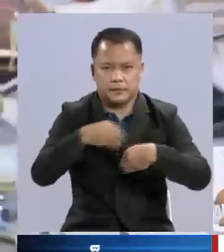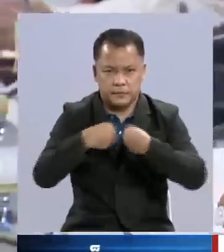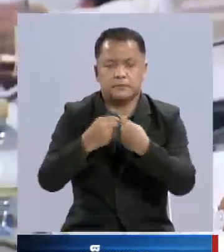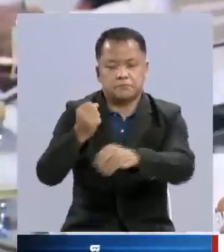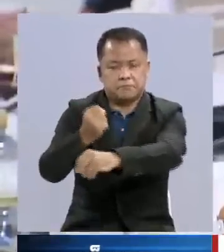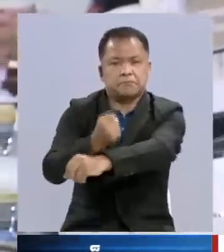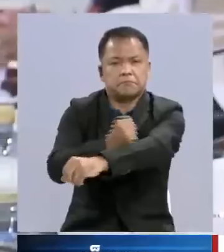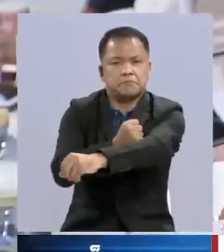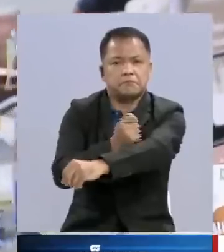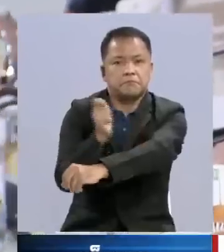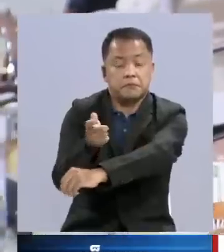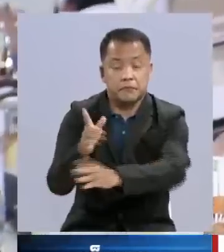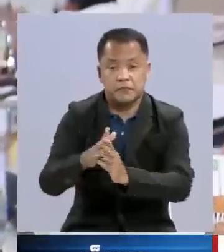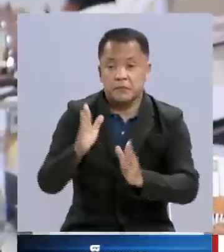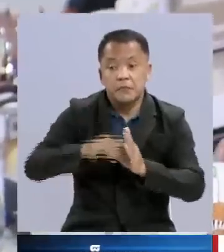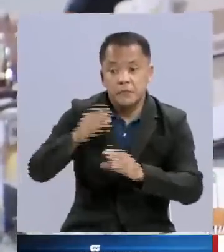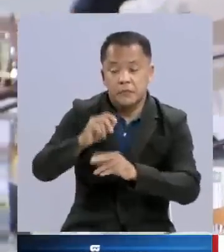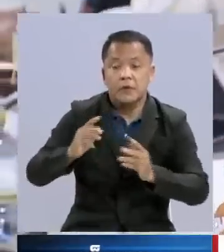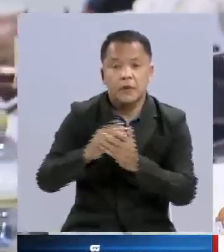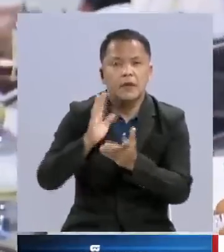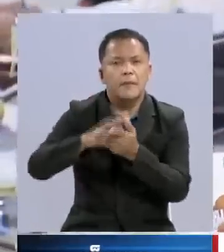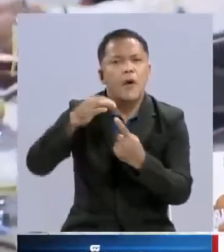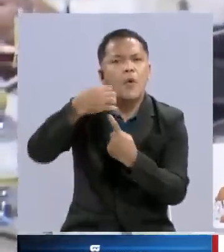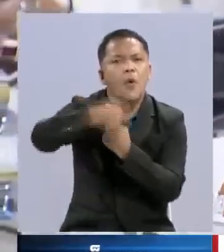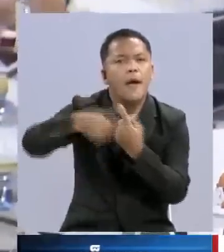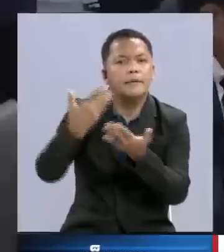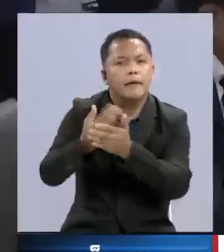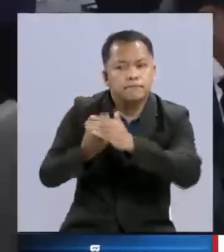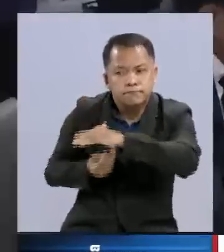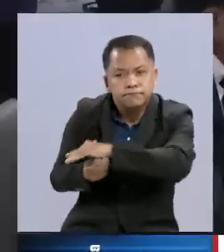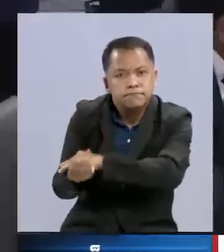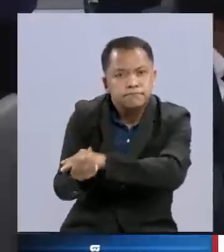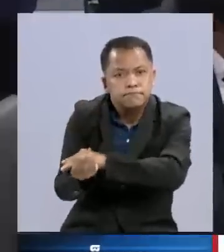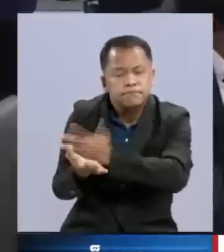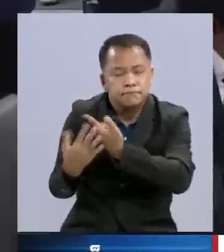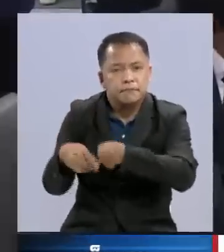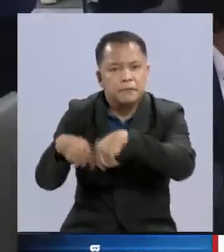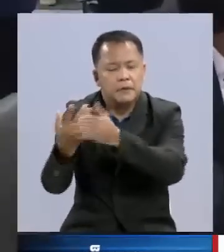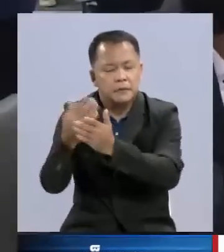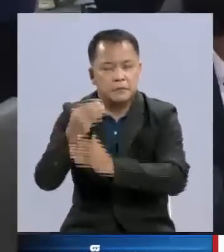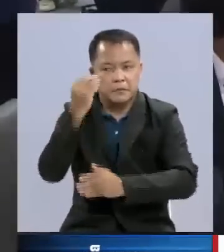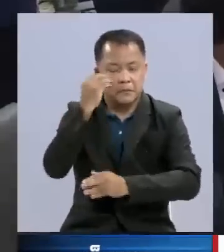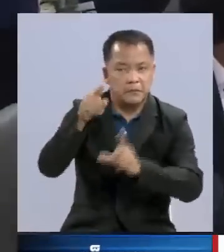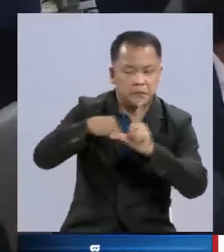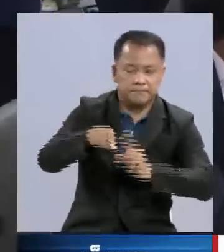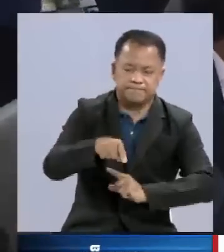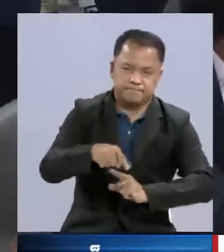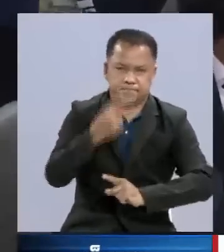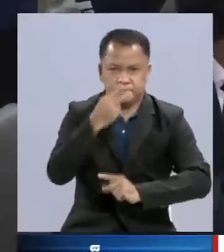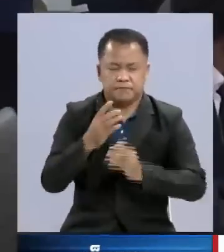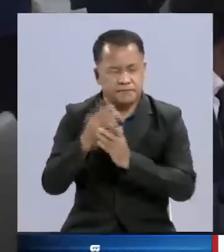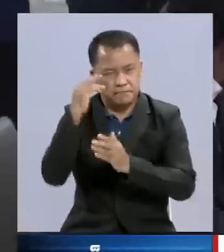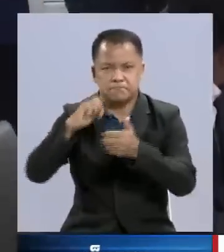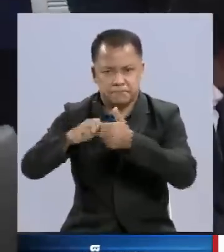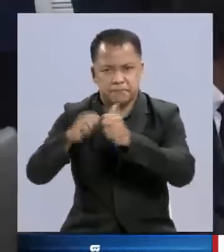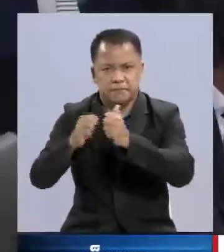แทนหากไม่ให้เก้าอี้ก็ต้องมีกล้วยที่ต้องจ่ายเงื่อนไขที่ล็อกเอาไว้ทำให้คุณพิธาและก้าวไกลก็ต้องฝ่าอีกหล